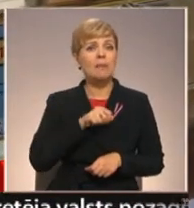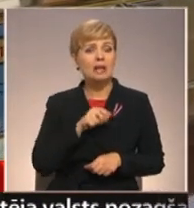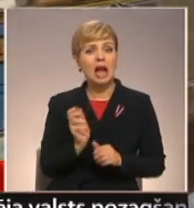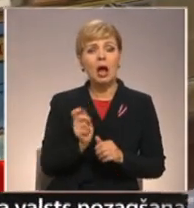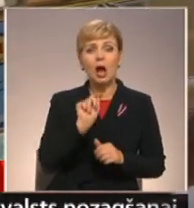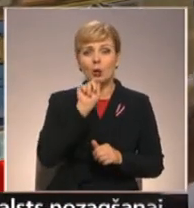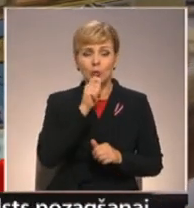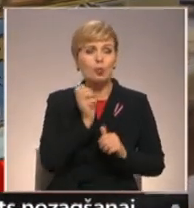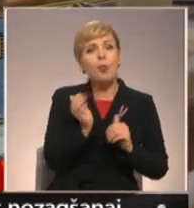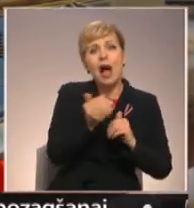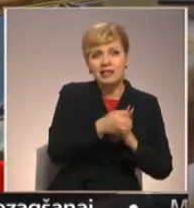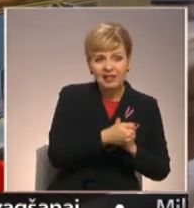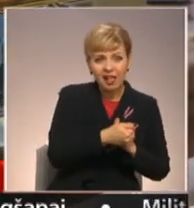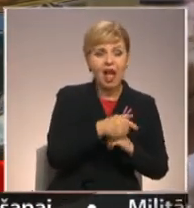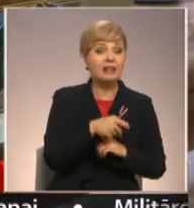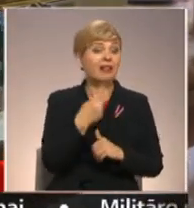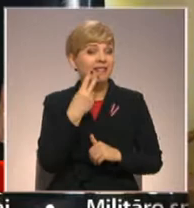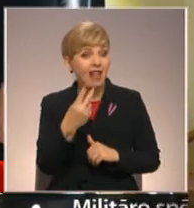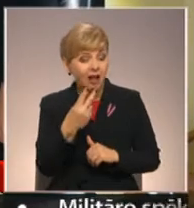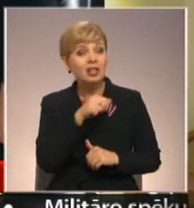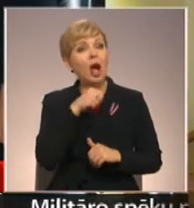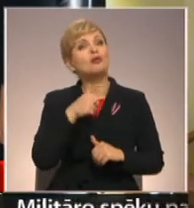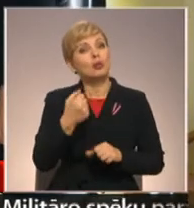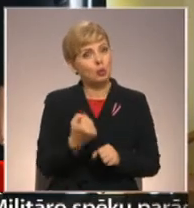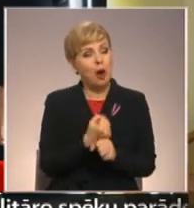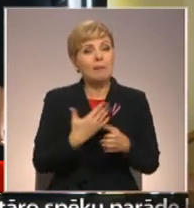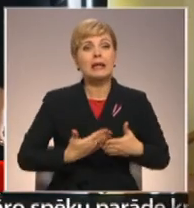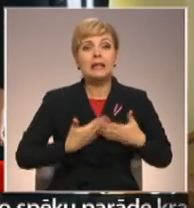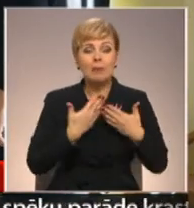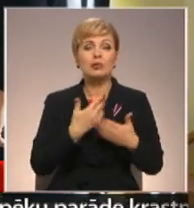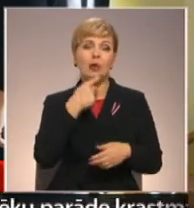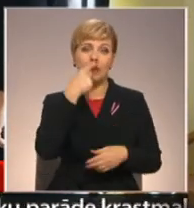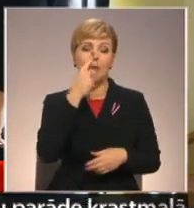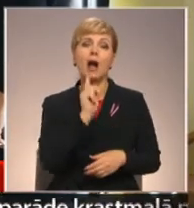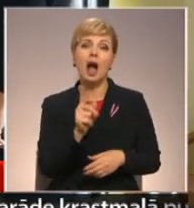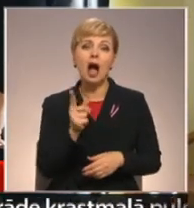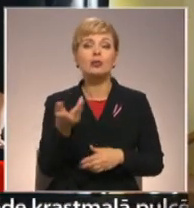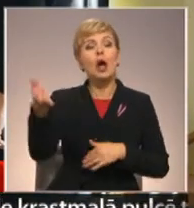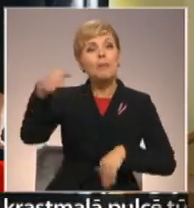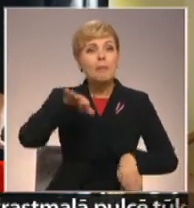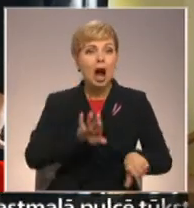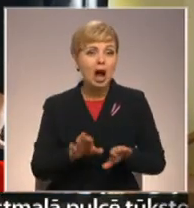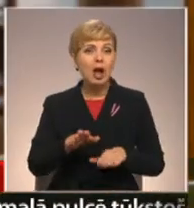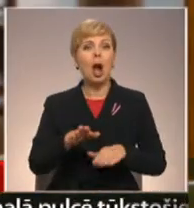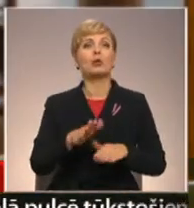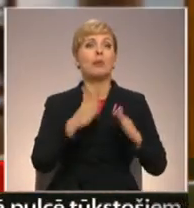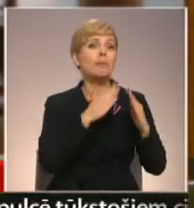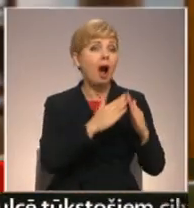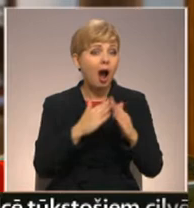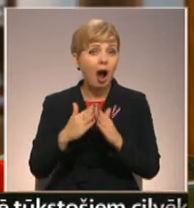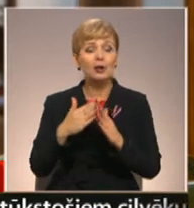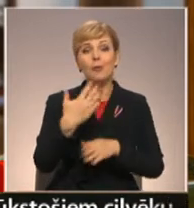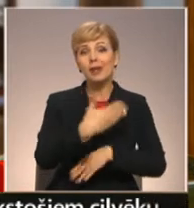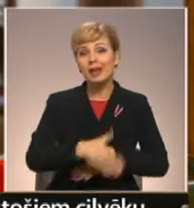noslēgti. Neskatoties uz to, Talsus iemīlējusi un lepojas ar katru pakalnu, ielu, māju un cilvēkiem. Man patīk